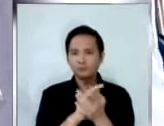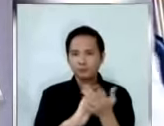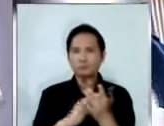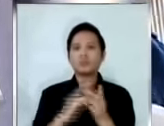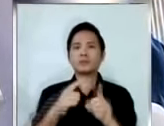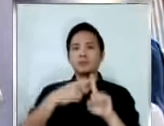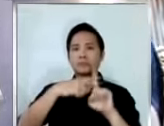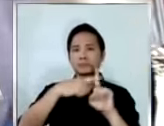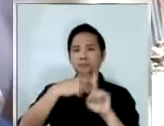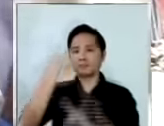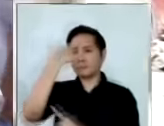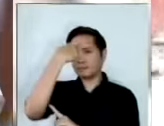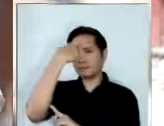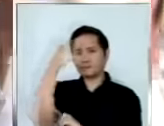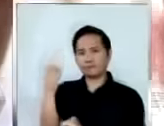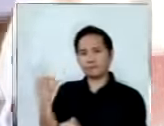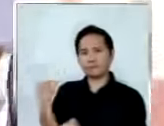38.4.